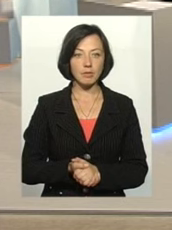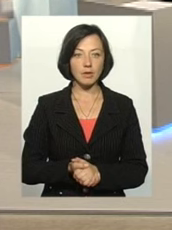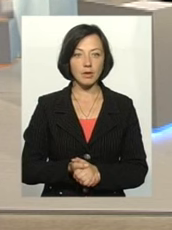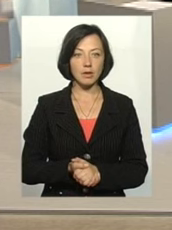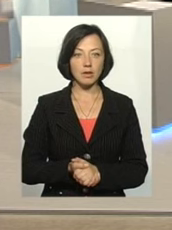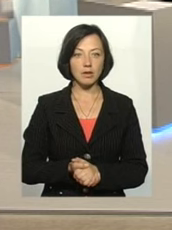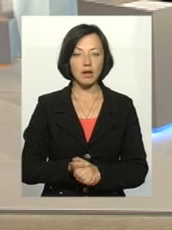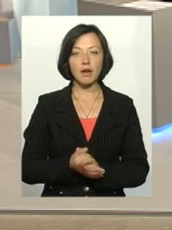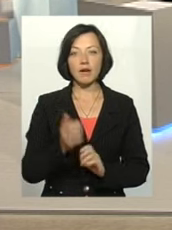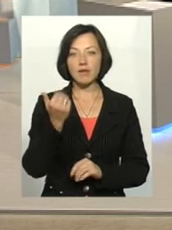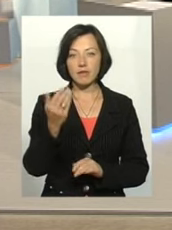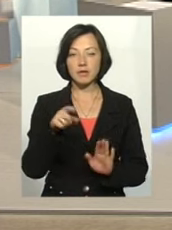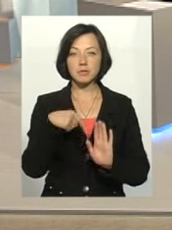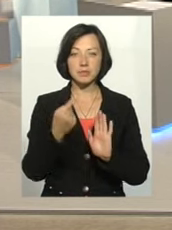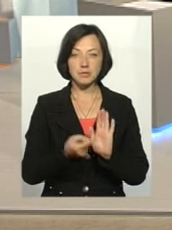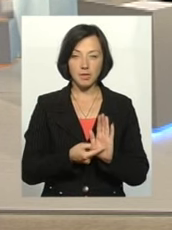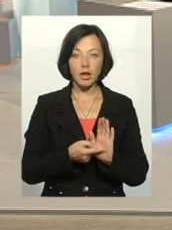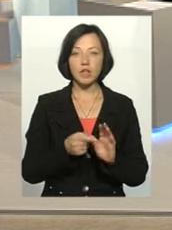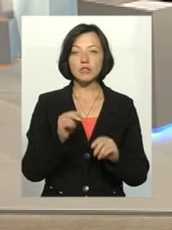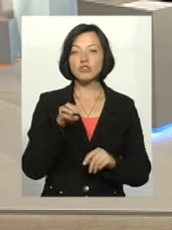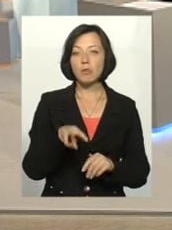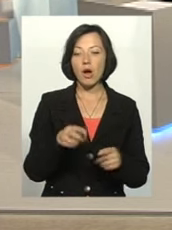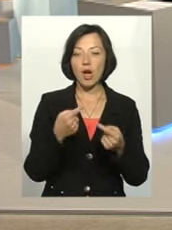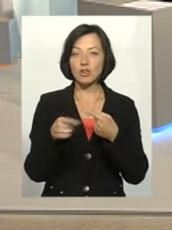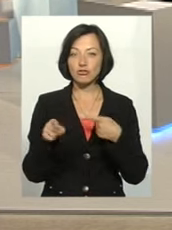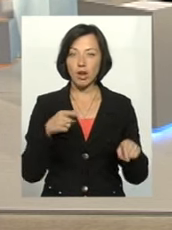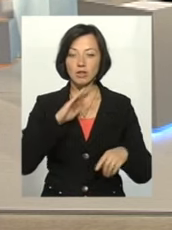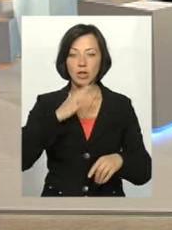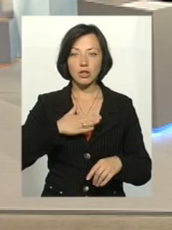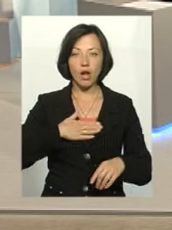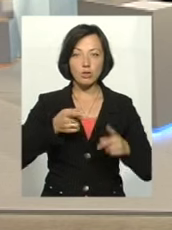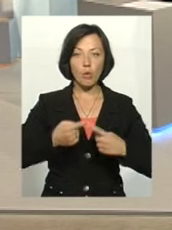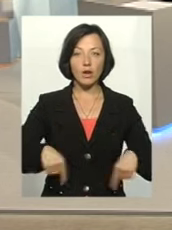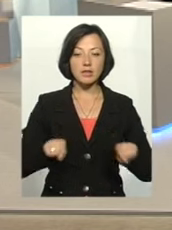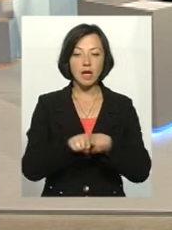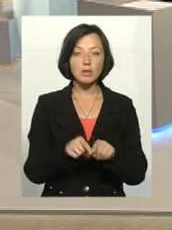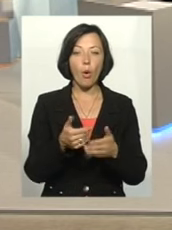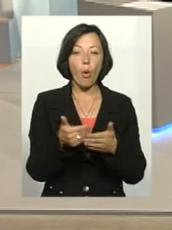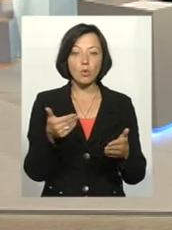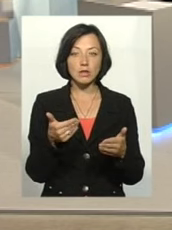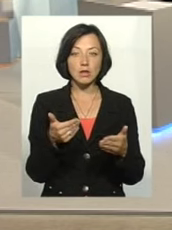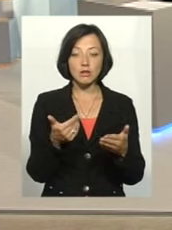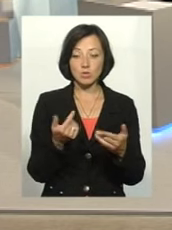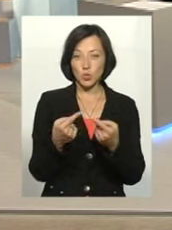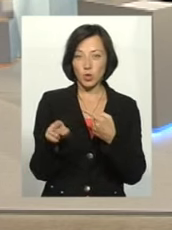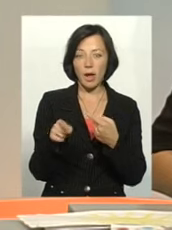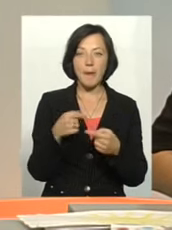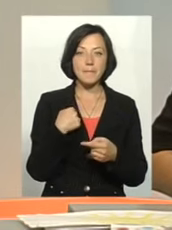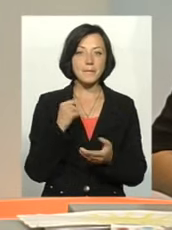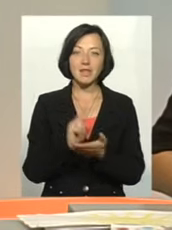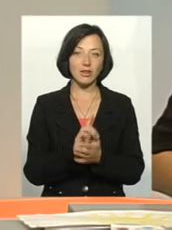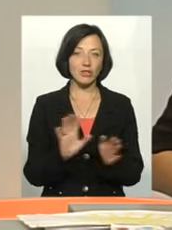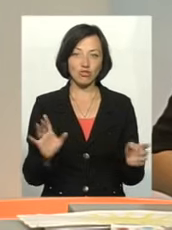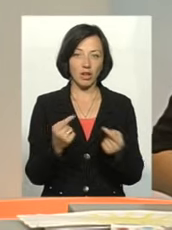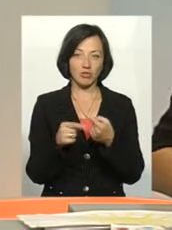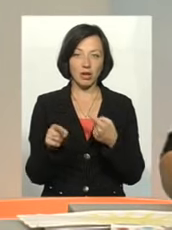Задали действительно прекрасный вопрос, чем отличается наша социальная организация от других. Вы знаете, мы не должны отличаться чем-то,